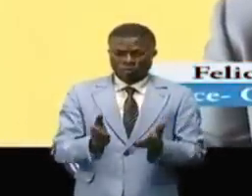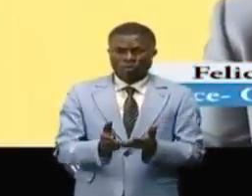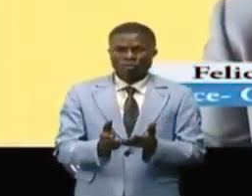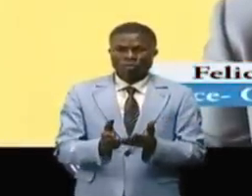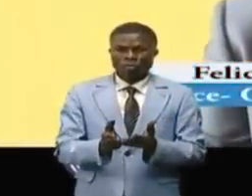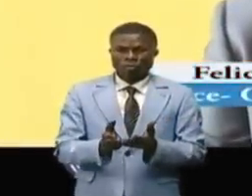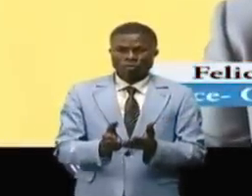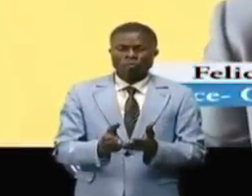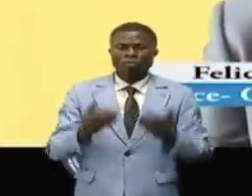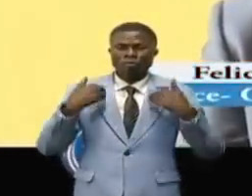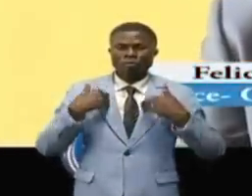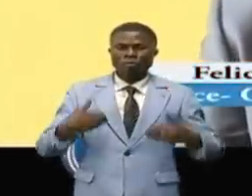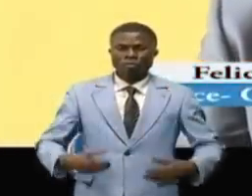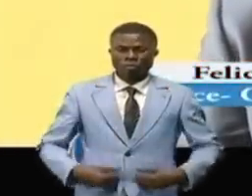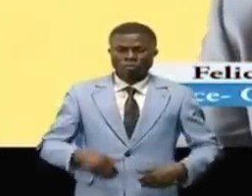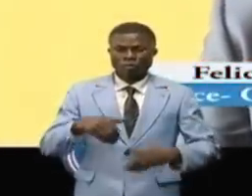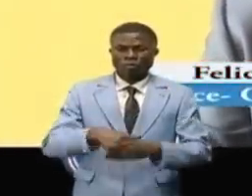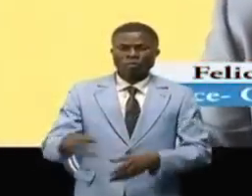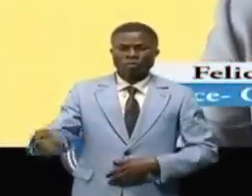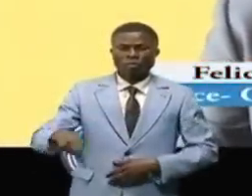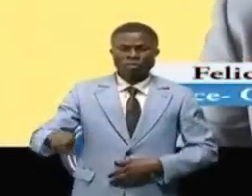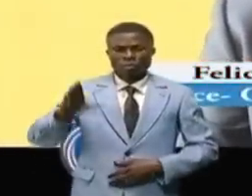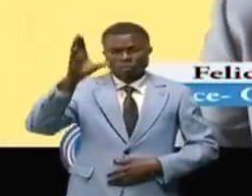de la santé